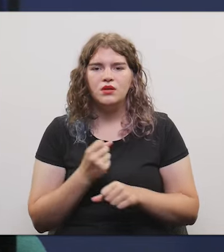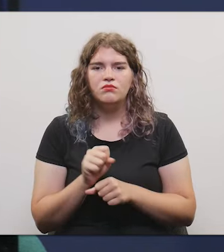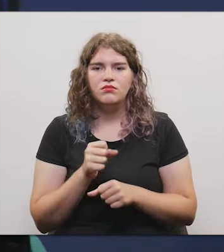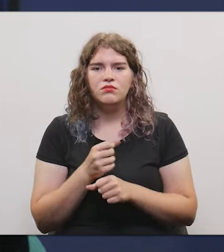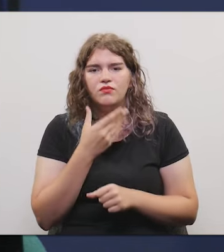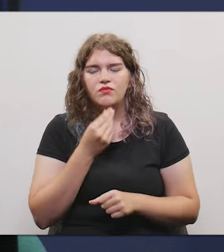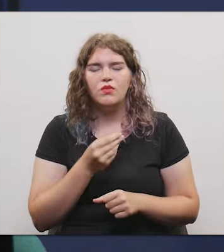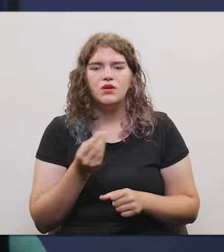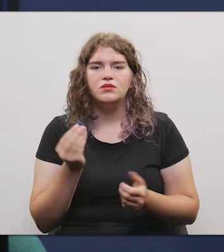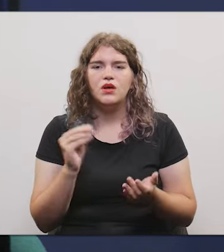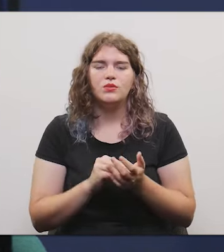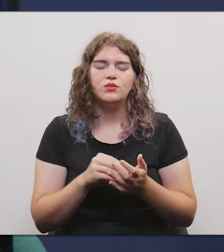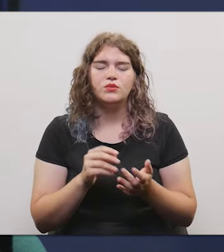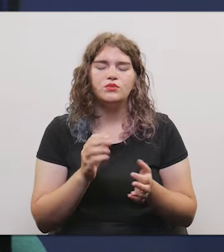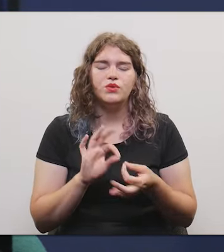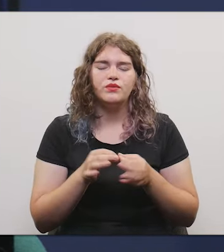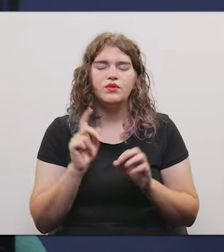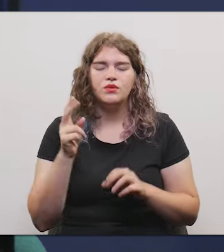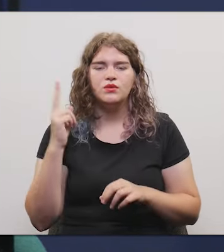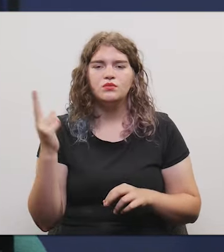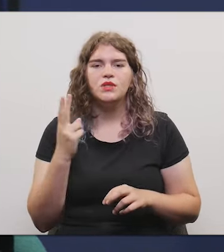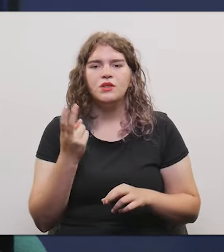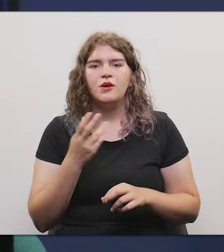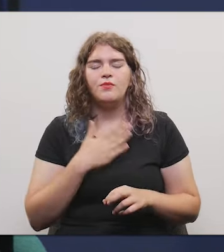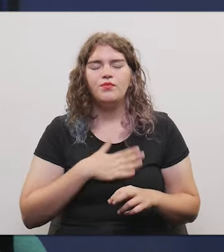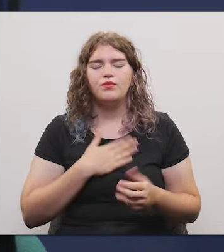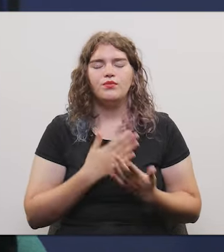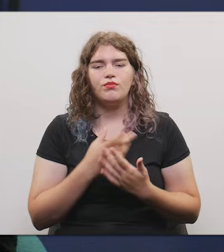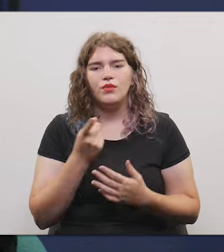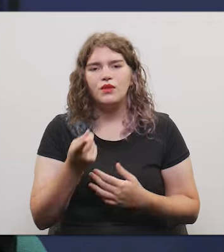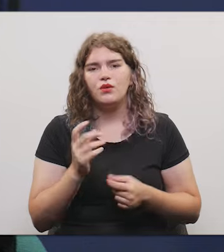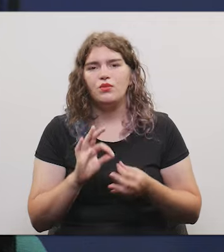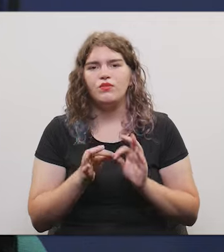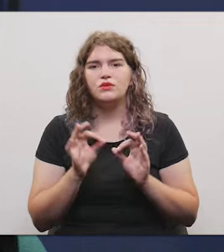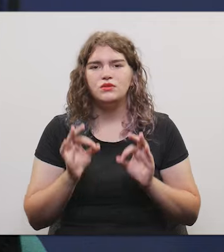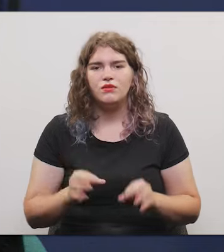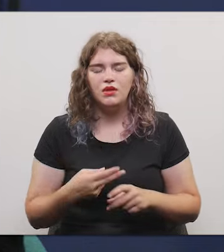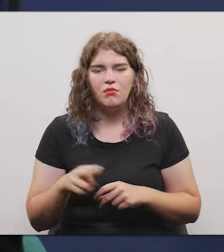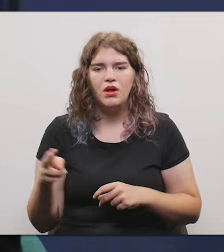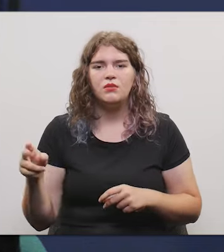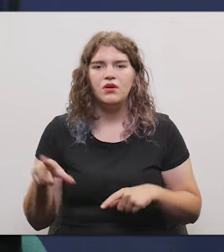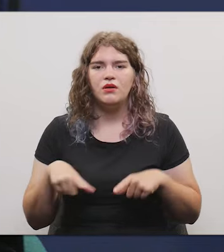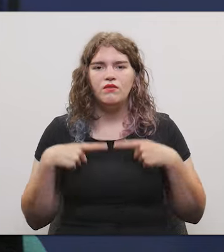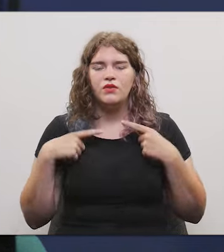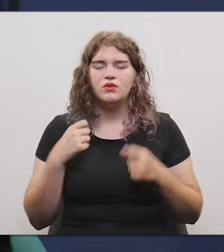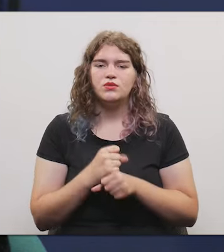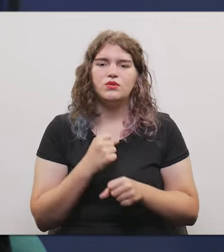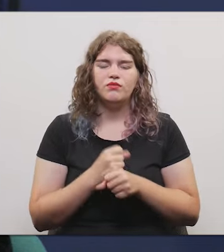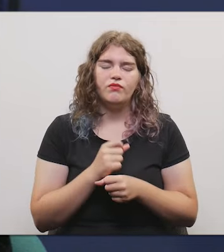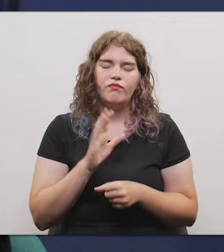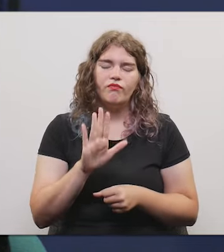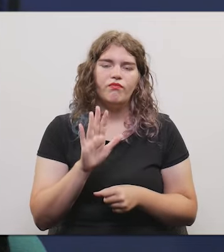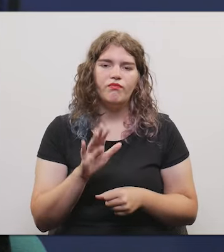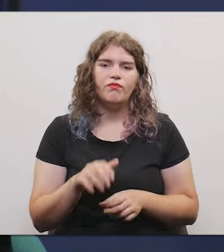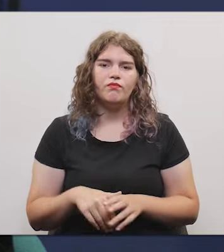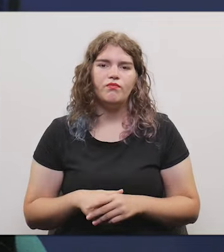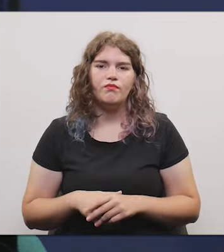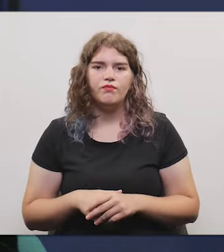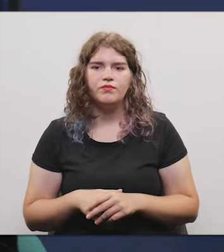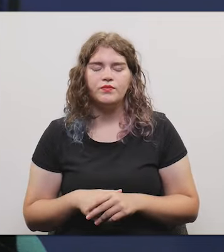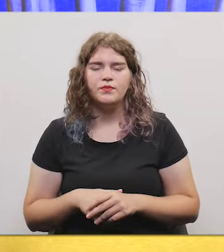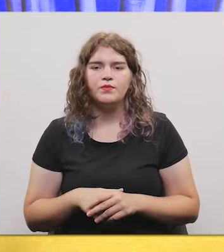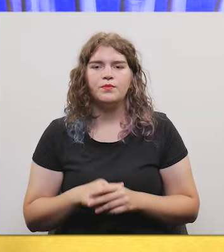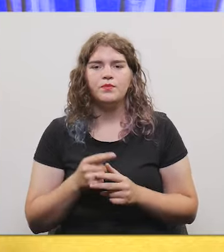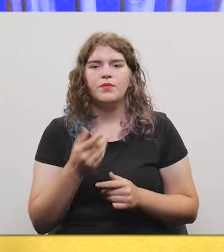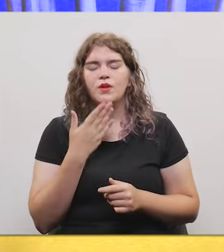lumina deosebită în care ai pus cuvântul lui Dumnezeu și tot ce-ți doresc este ca cuvântul să fie în continuare viu și lucrător în